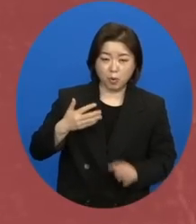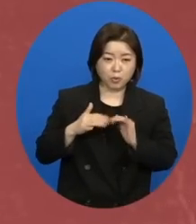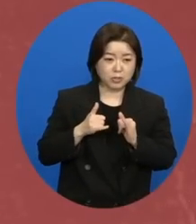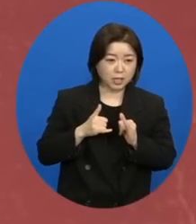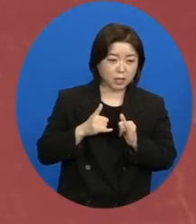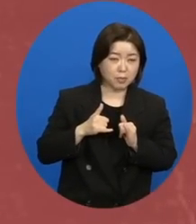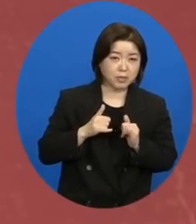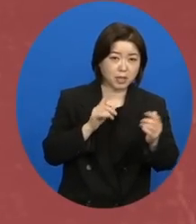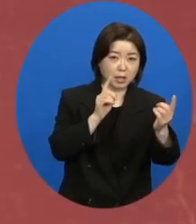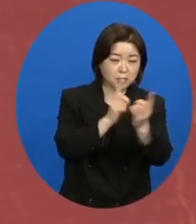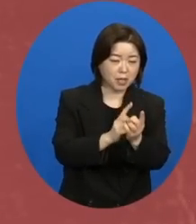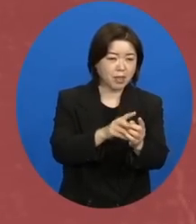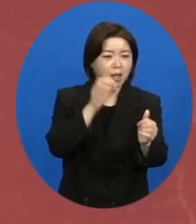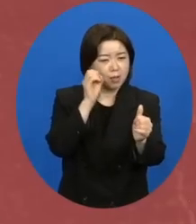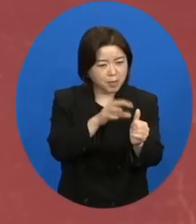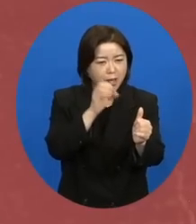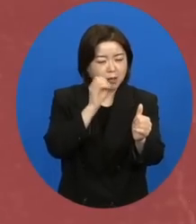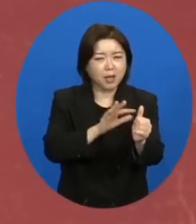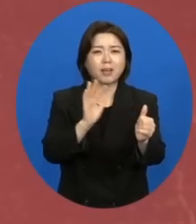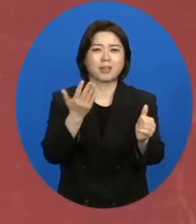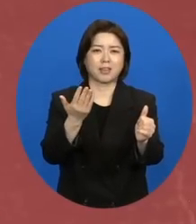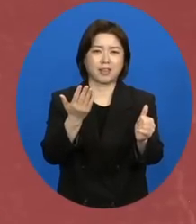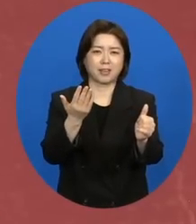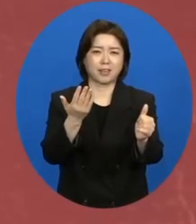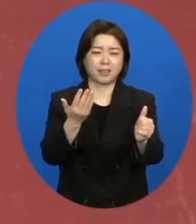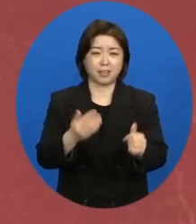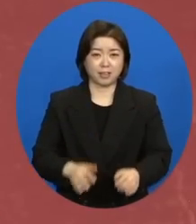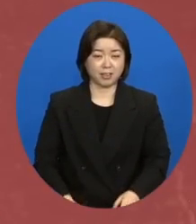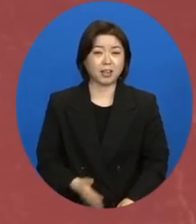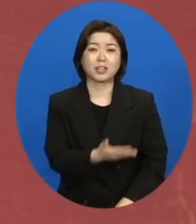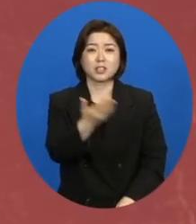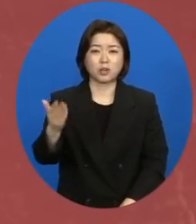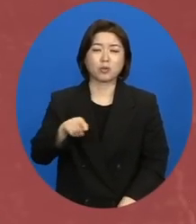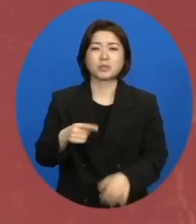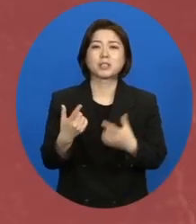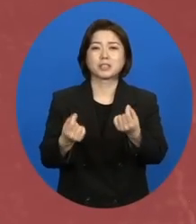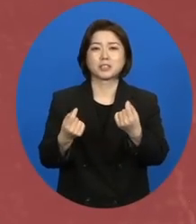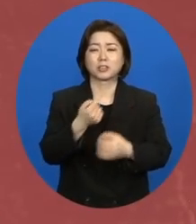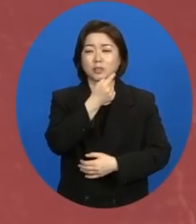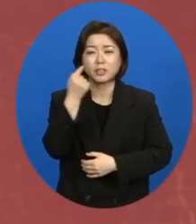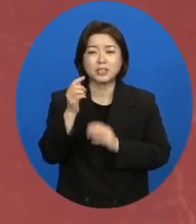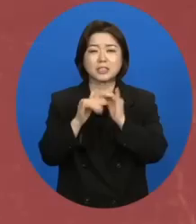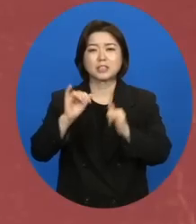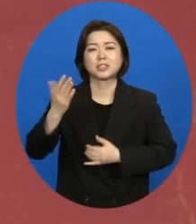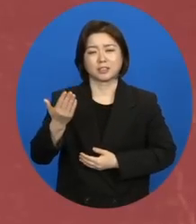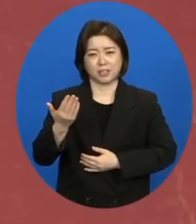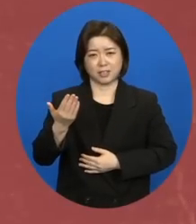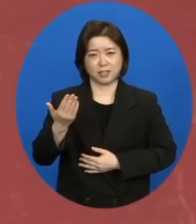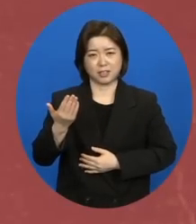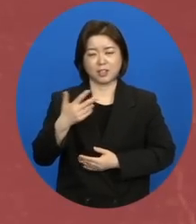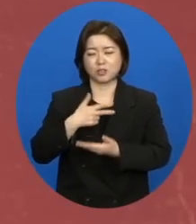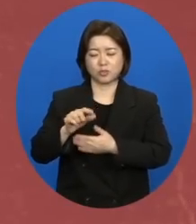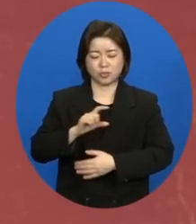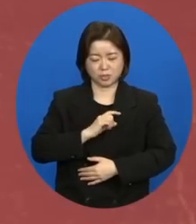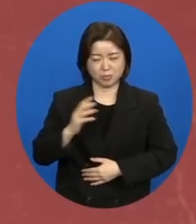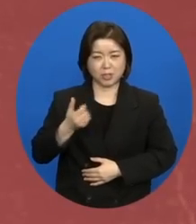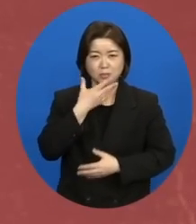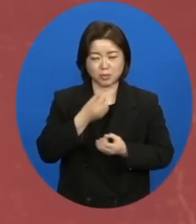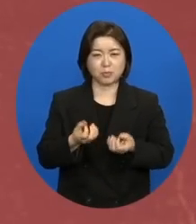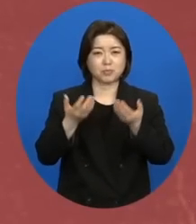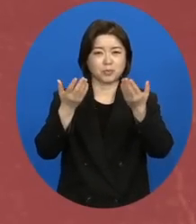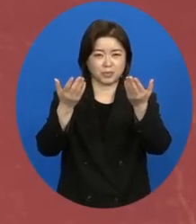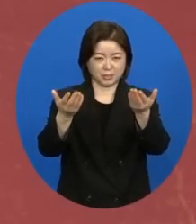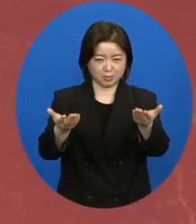가서 얘기를 하게 돼요. 여러분이 그런 증인이 될 수 있기를 주의 이름으로